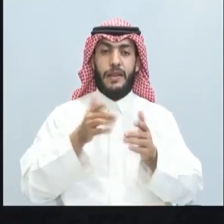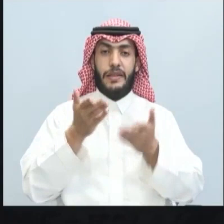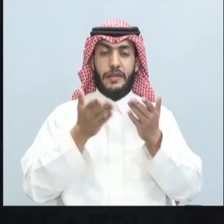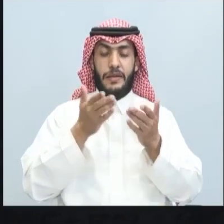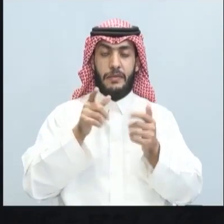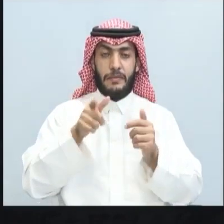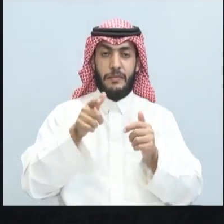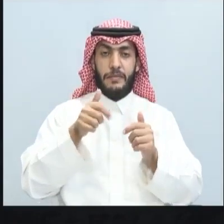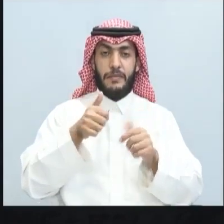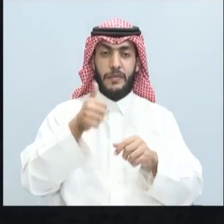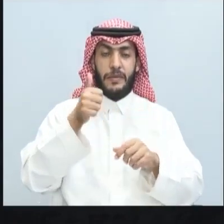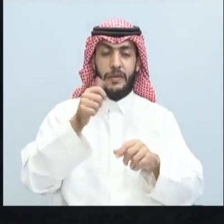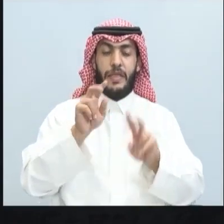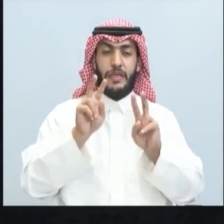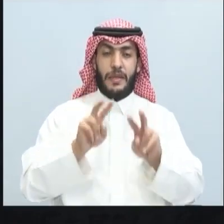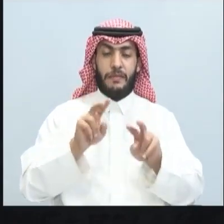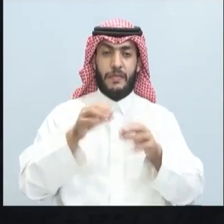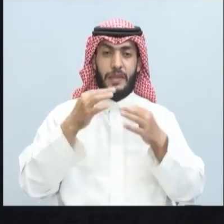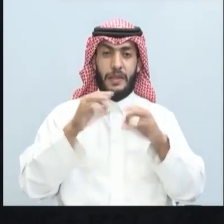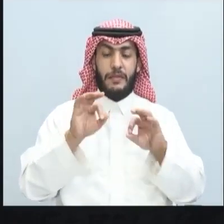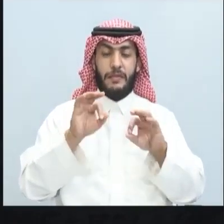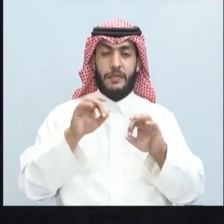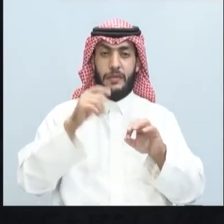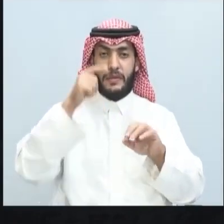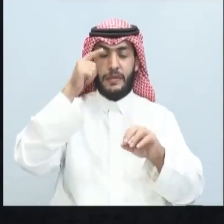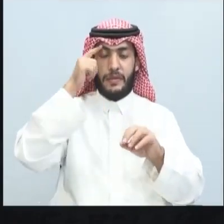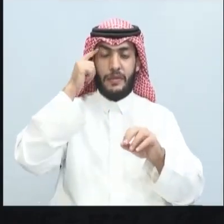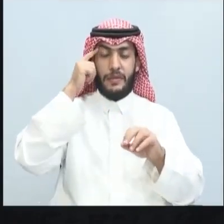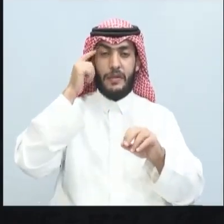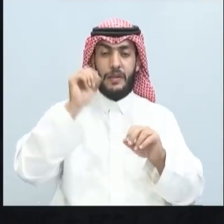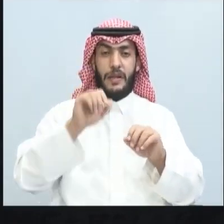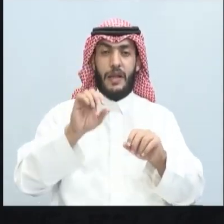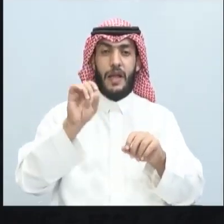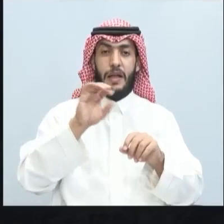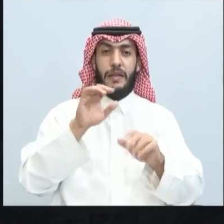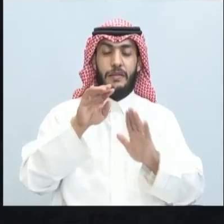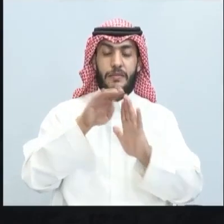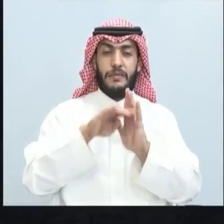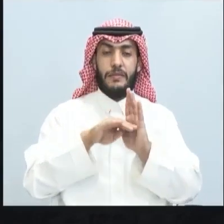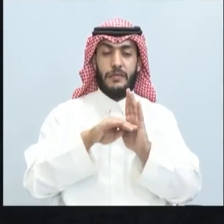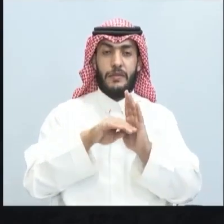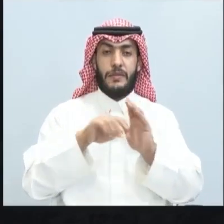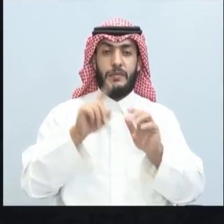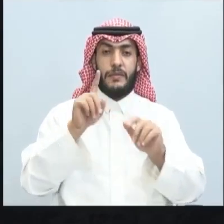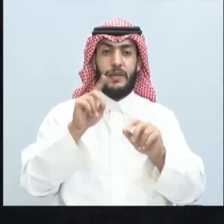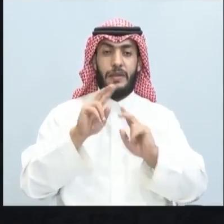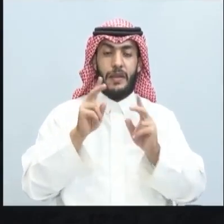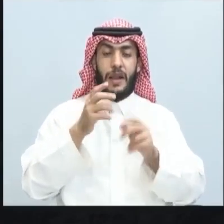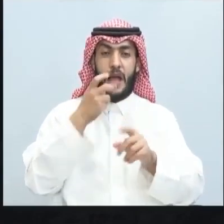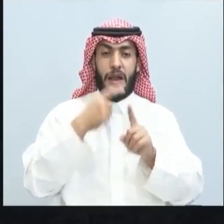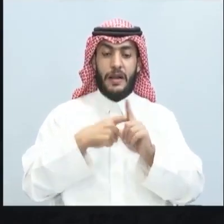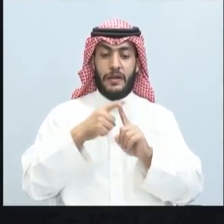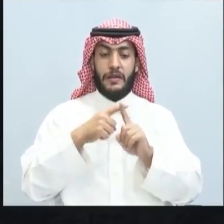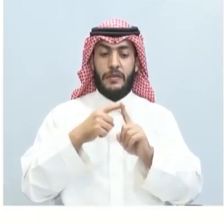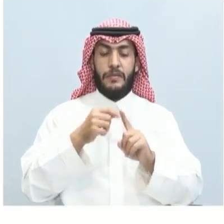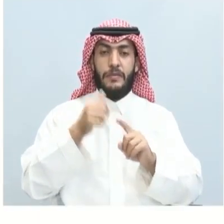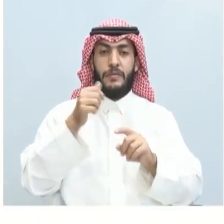كانت قيمه ثابت الاتزان ثابته في جميعها مهما كان من عدد مواضع الاتزان لكن تغير في درجه الحراره هنا